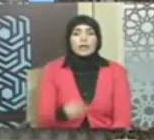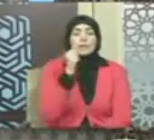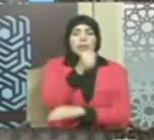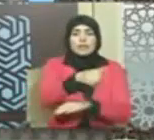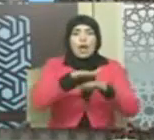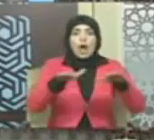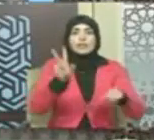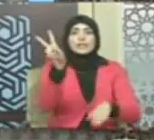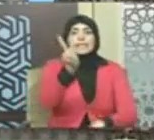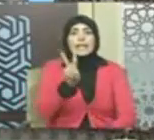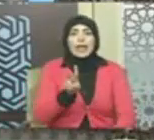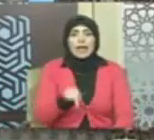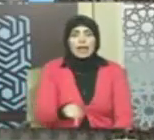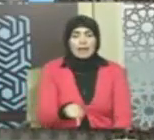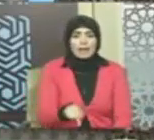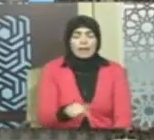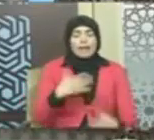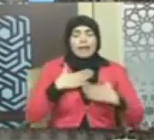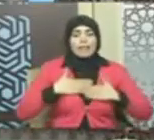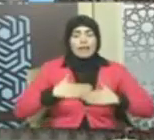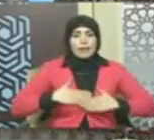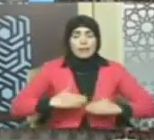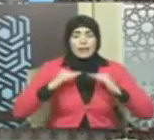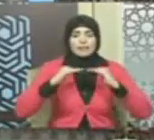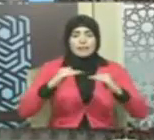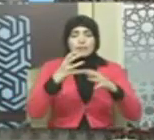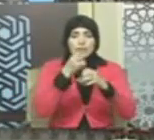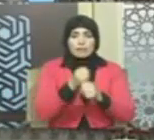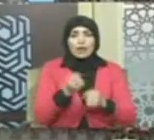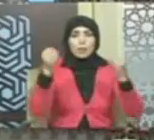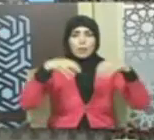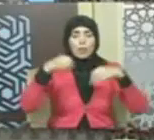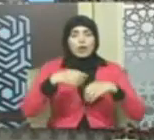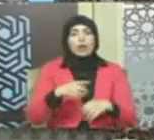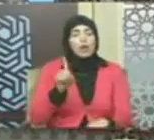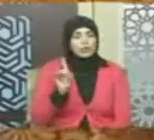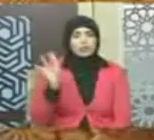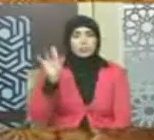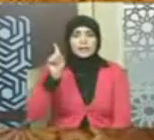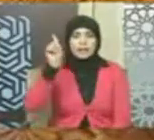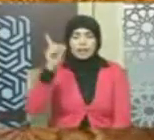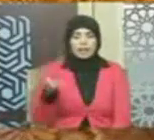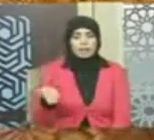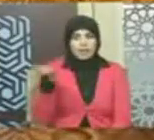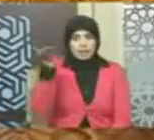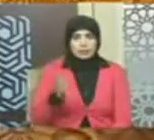أرض سيناء الآمنة المباركة بإذن الله تعالى.